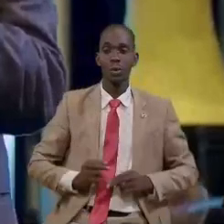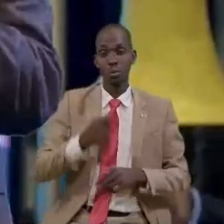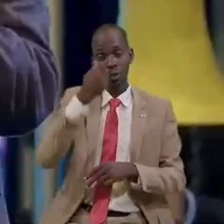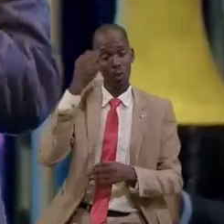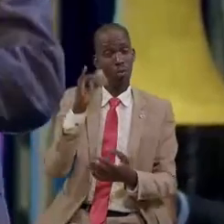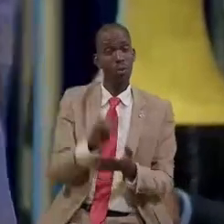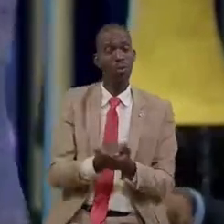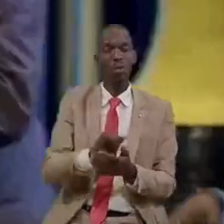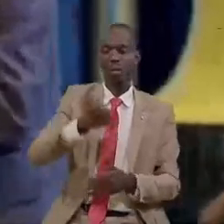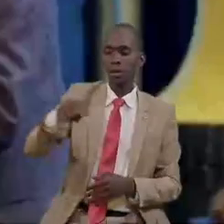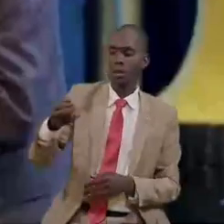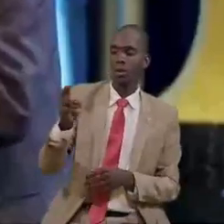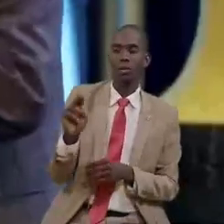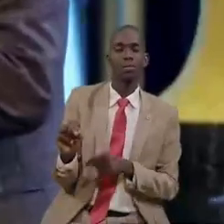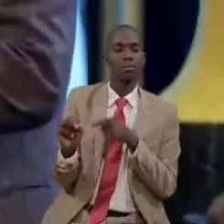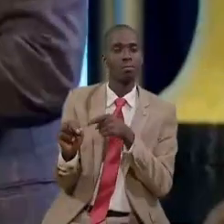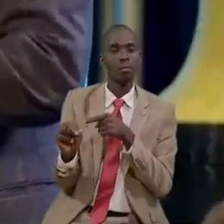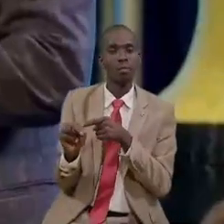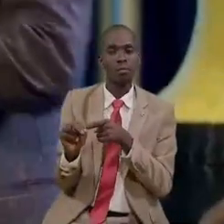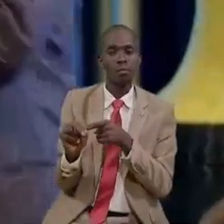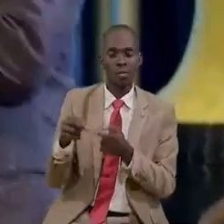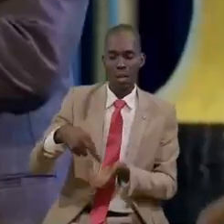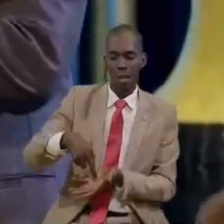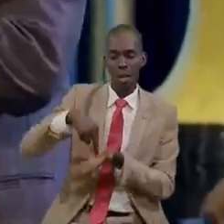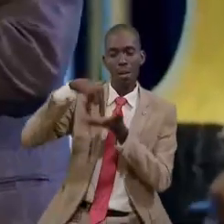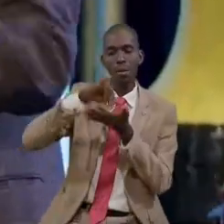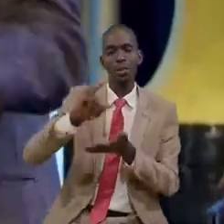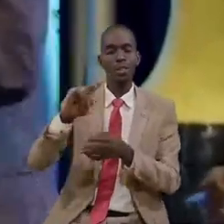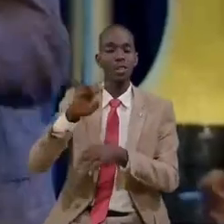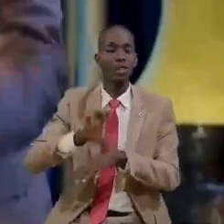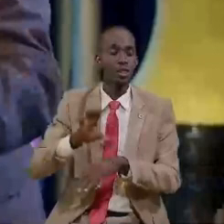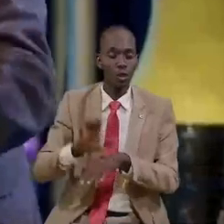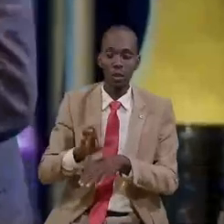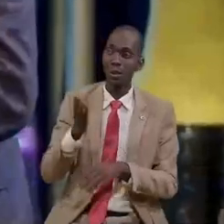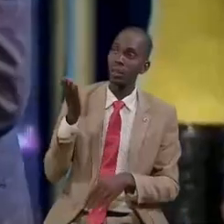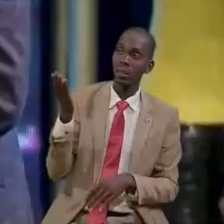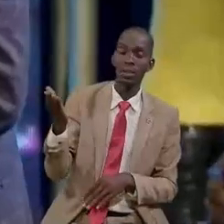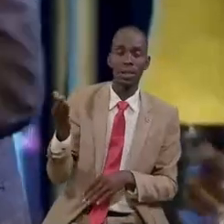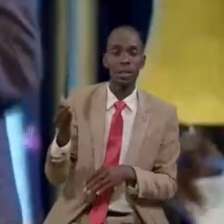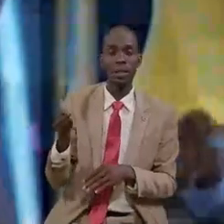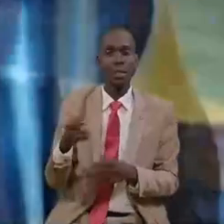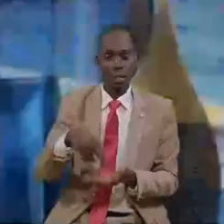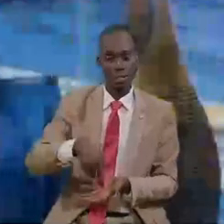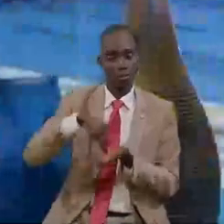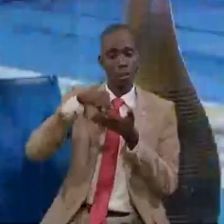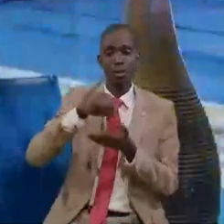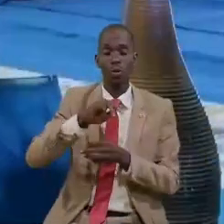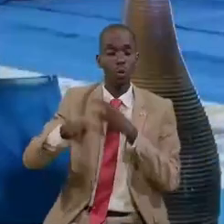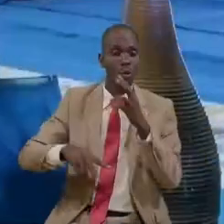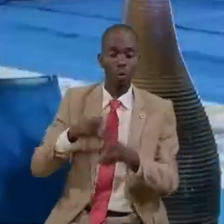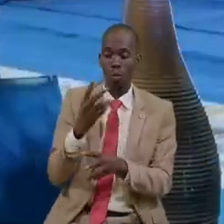de cela, Jean, représentant l'Église là-bas, Jean, représentant tout le monde